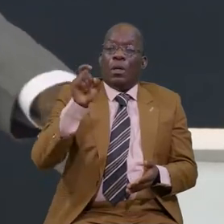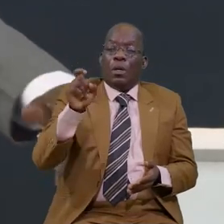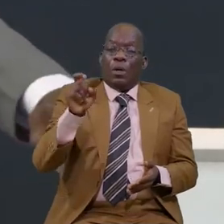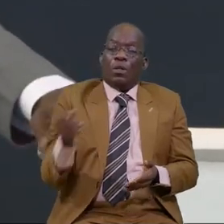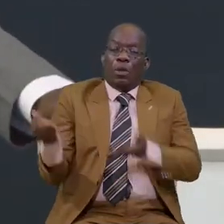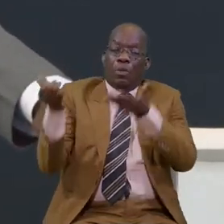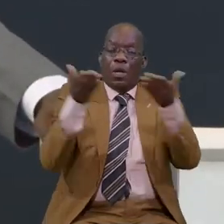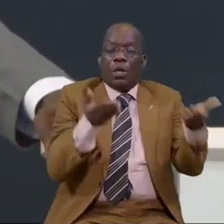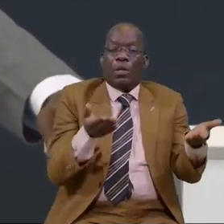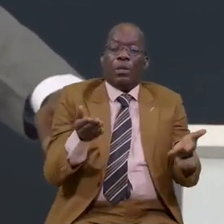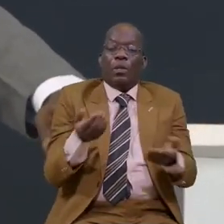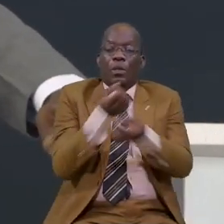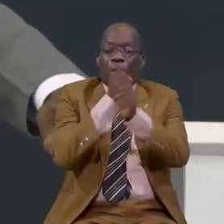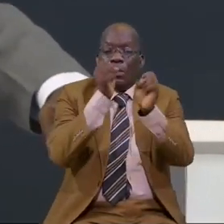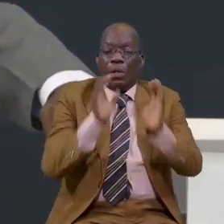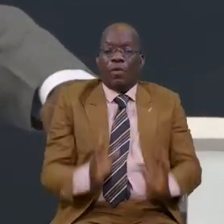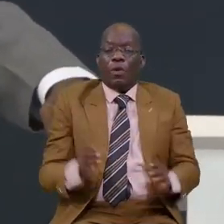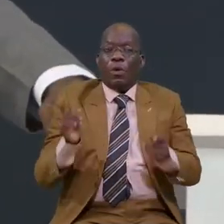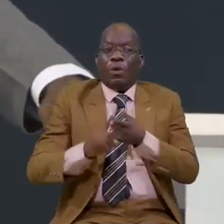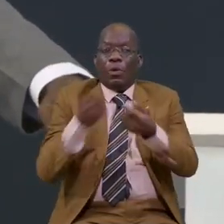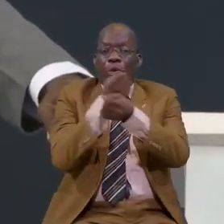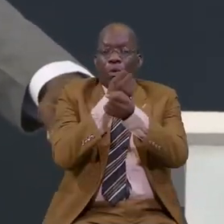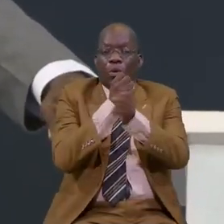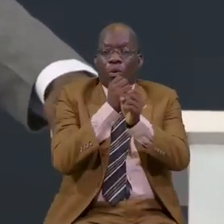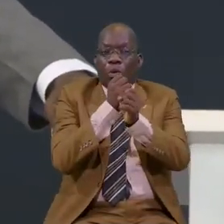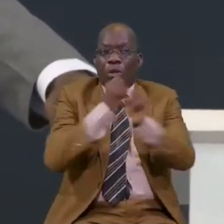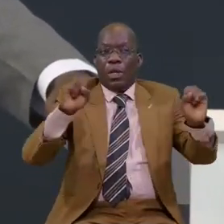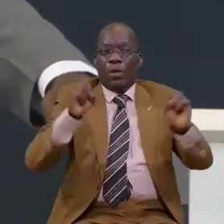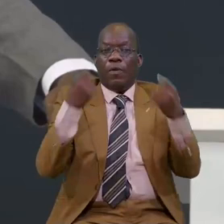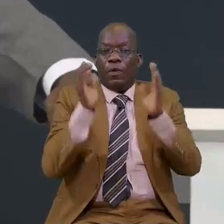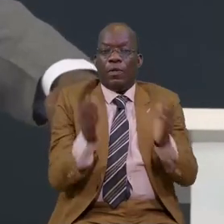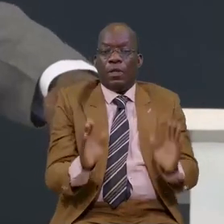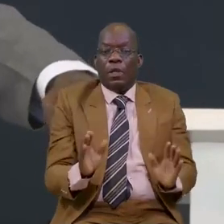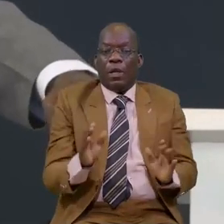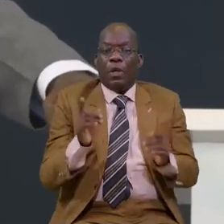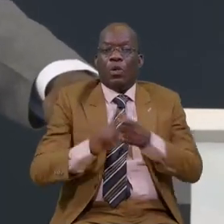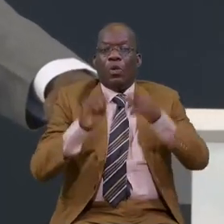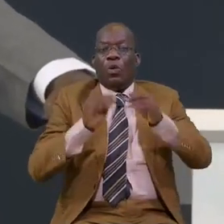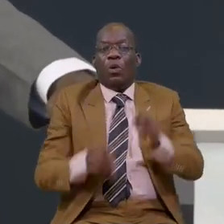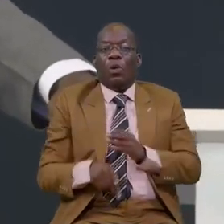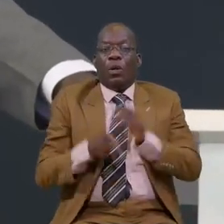Jésus, le Sauveur, porteur de la croix, qui sauve les pécheurs,